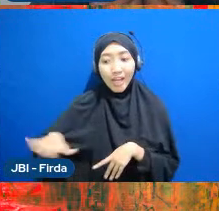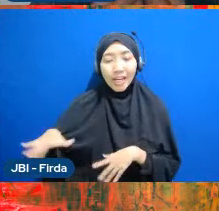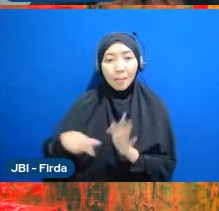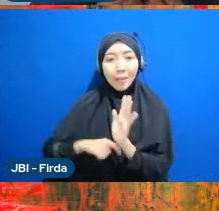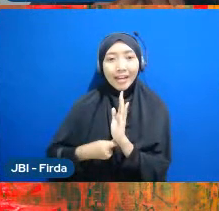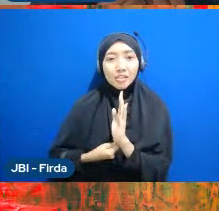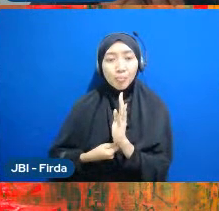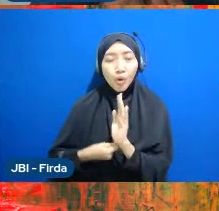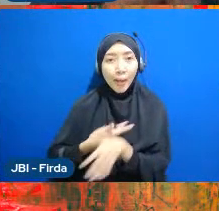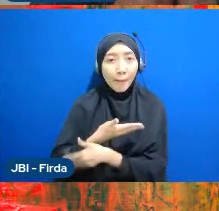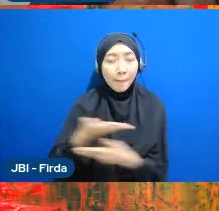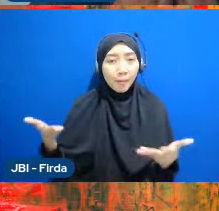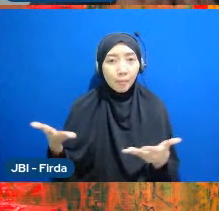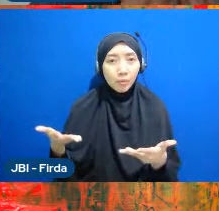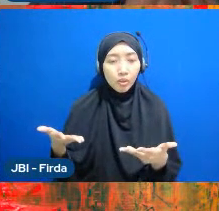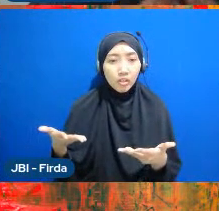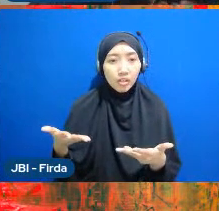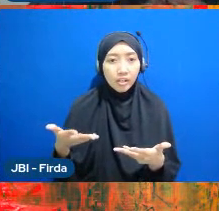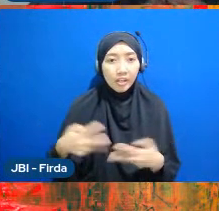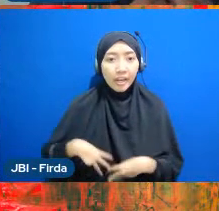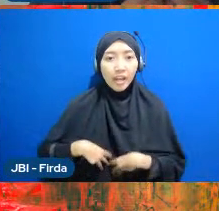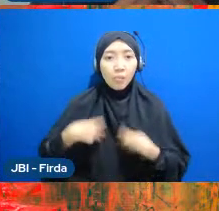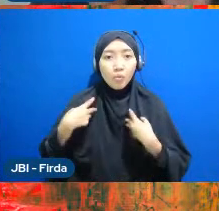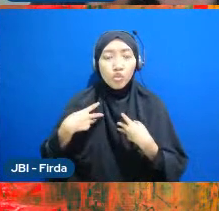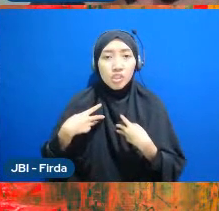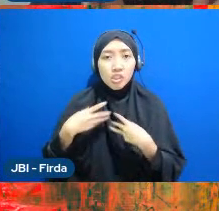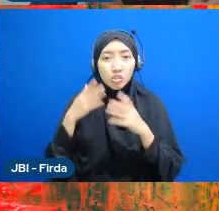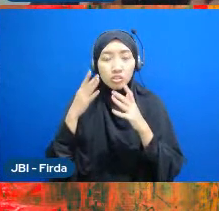merespon sesuatu dengan sebuah emosi tertentu.